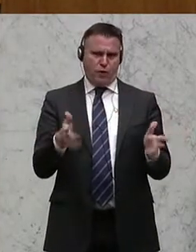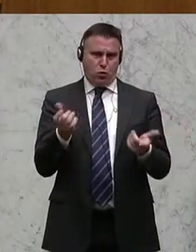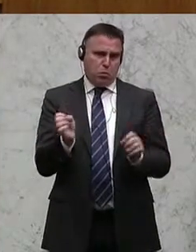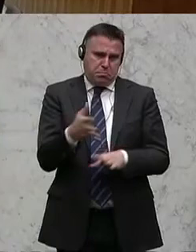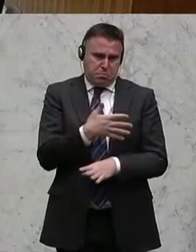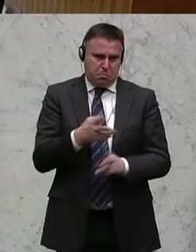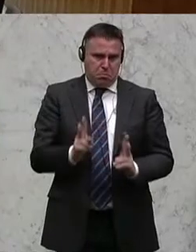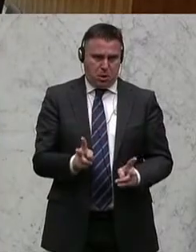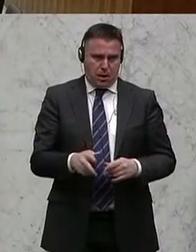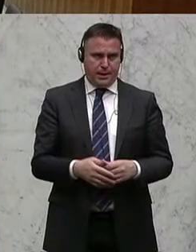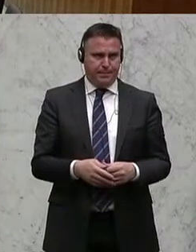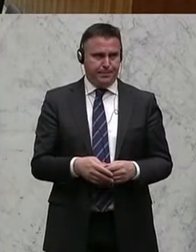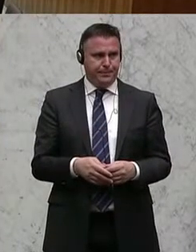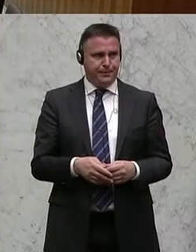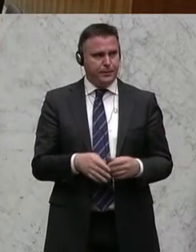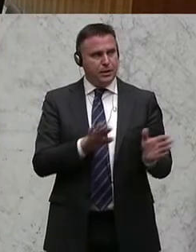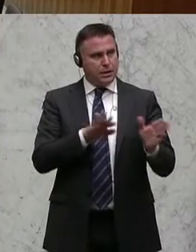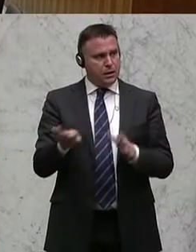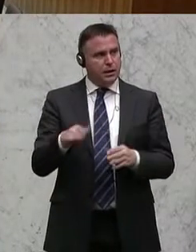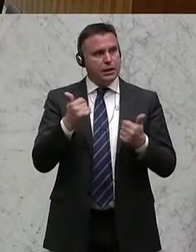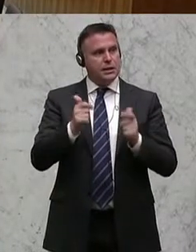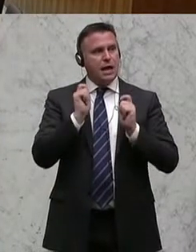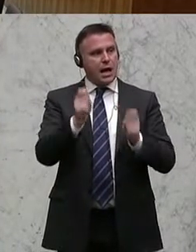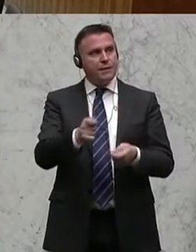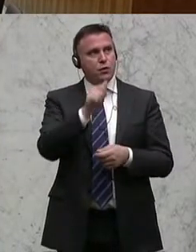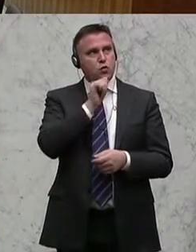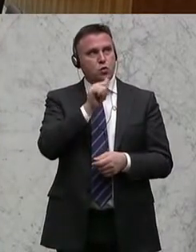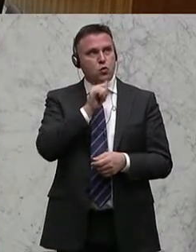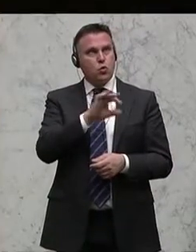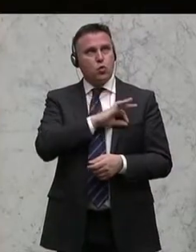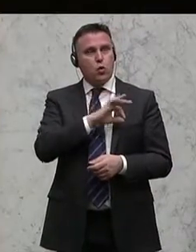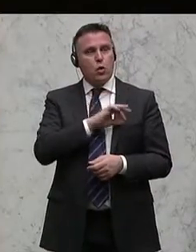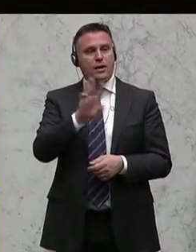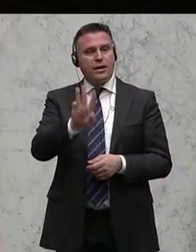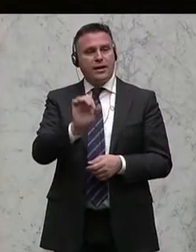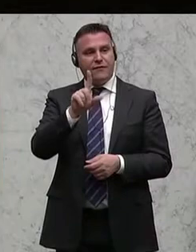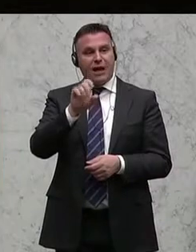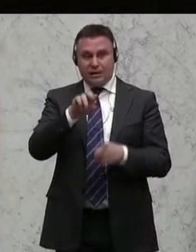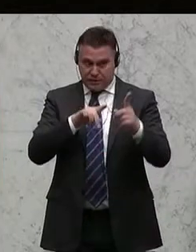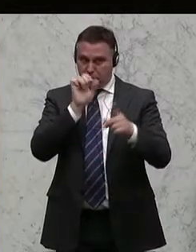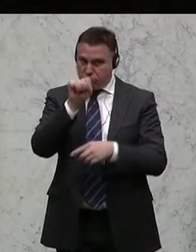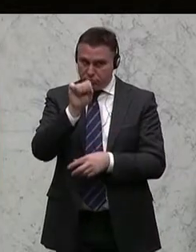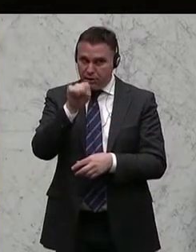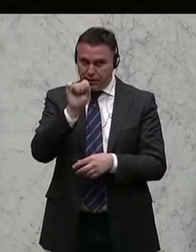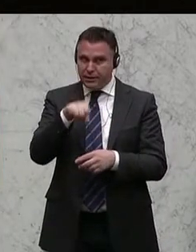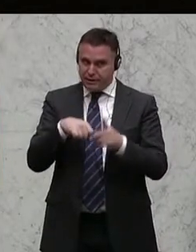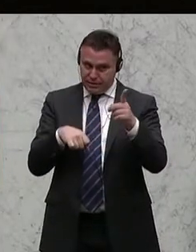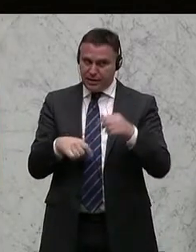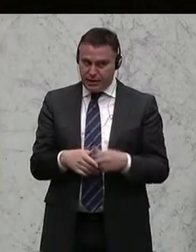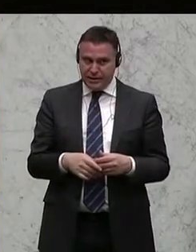werfen. Ich möchte mich aber besonders auseinandersetzen mit dem Antrag hier der Grünen. Der Kollege Walser nickt schon erwartungsvoll, weil er das nicht